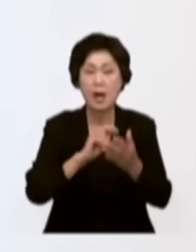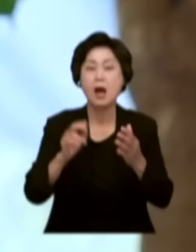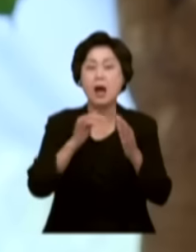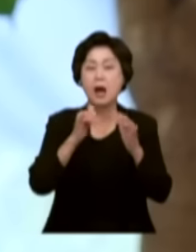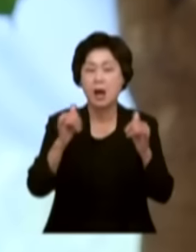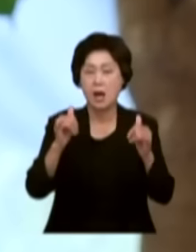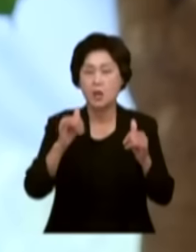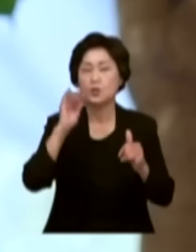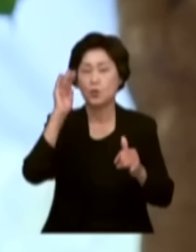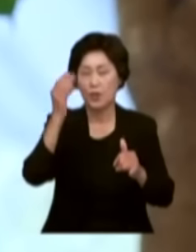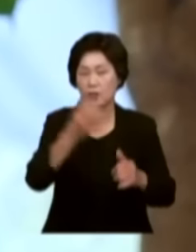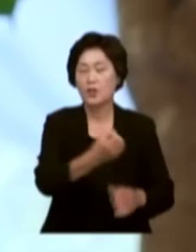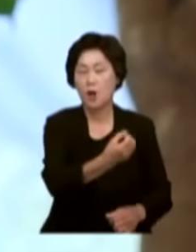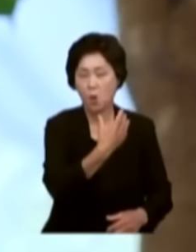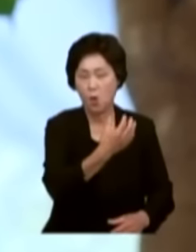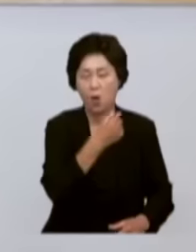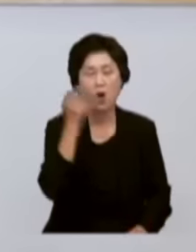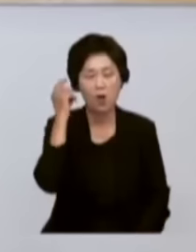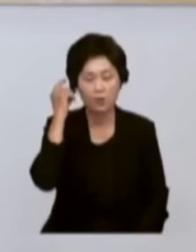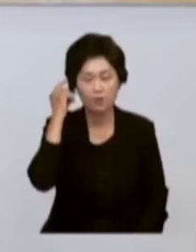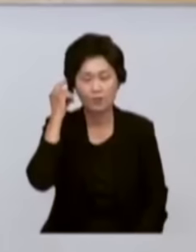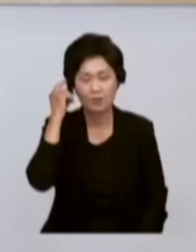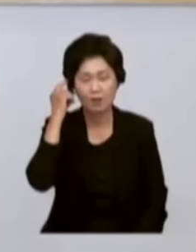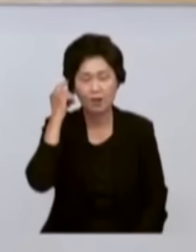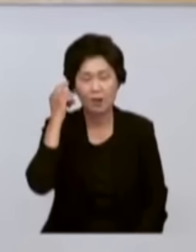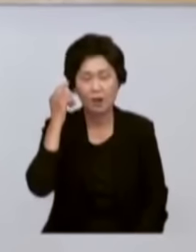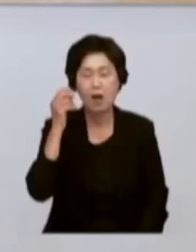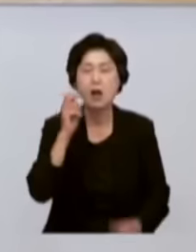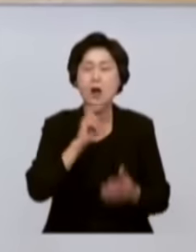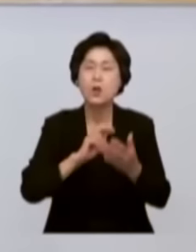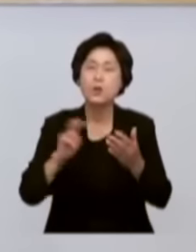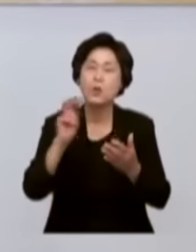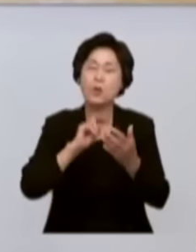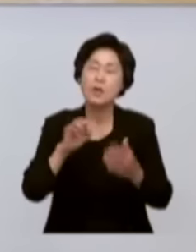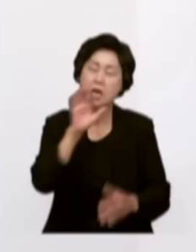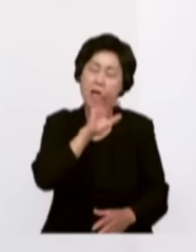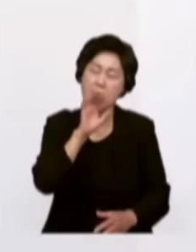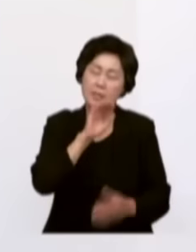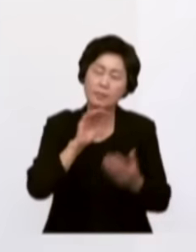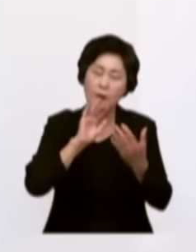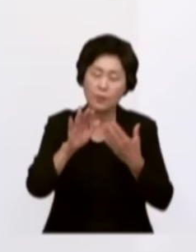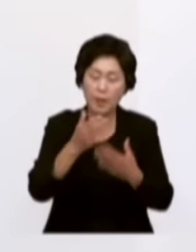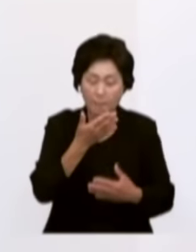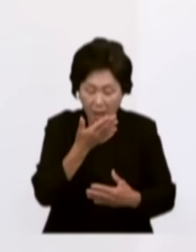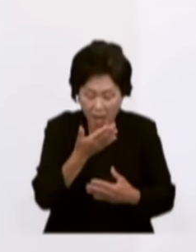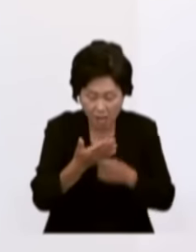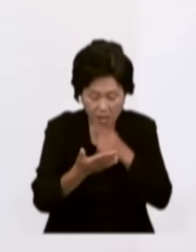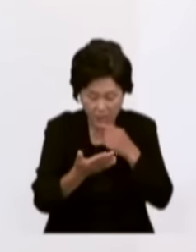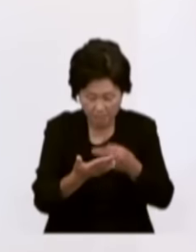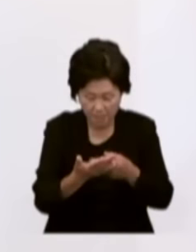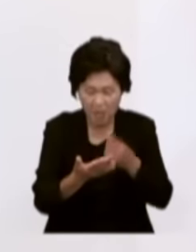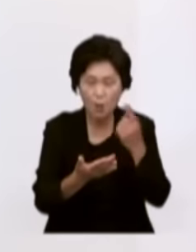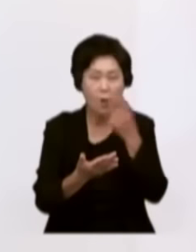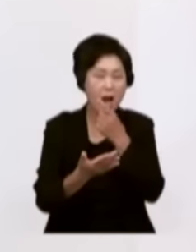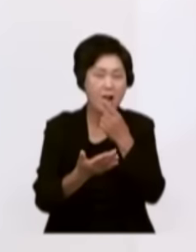놈. 아니 근데 연구네. 그래 저 좀 연구였네. 네. 근데 이게 근데 피 나요? 났어? 한 열흘 정도 다니니까